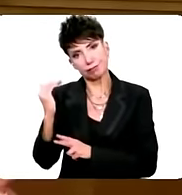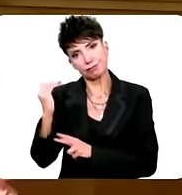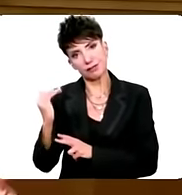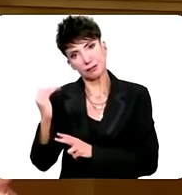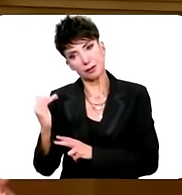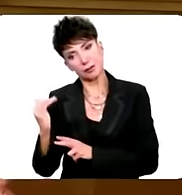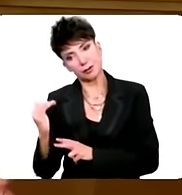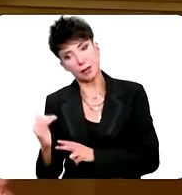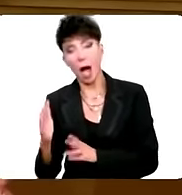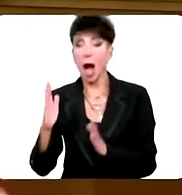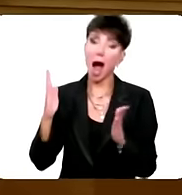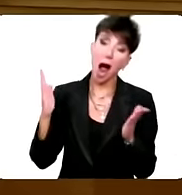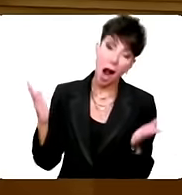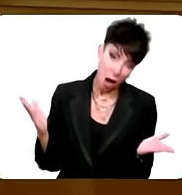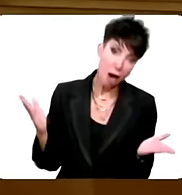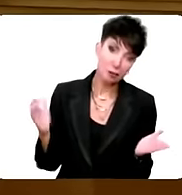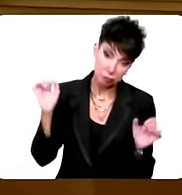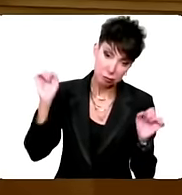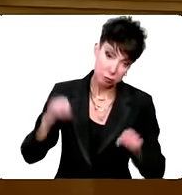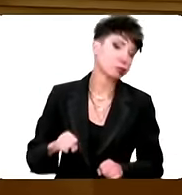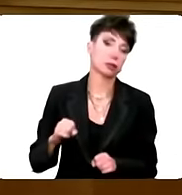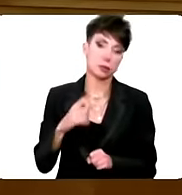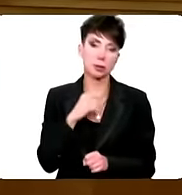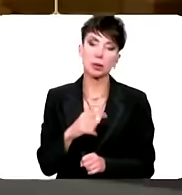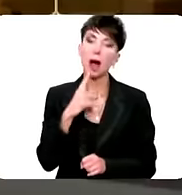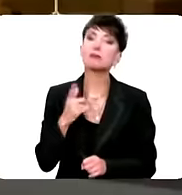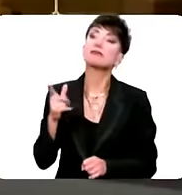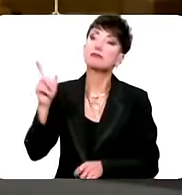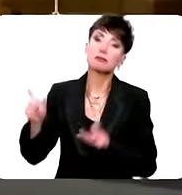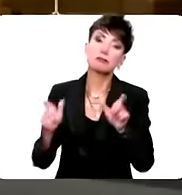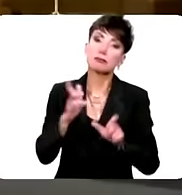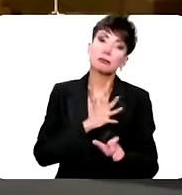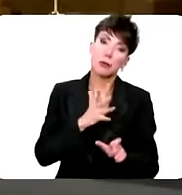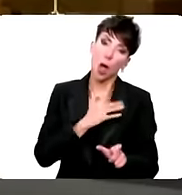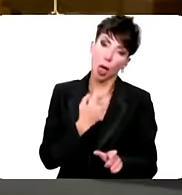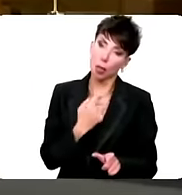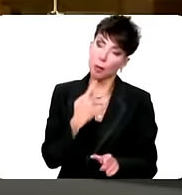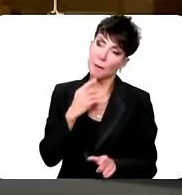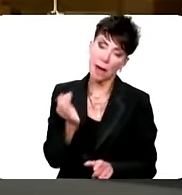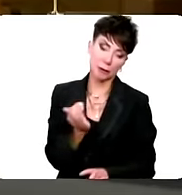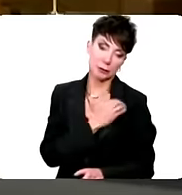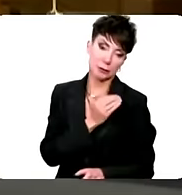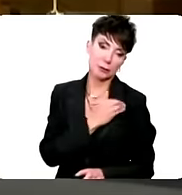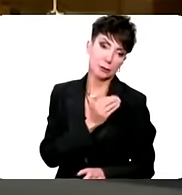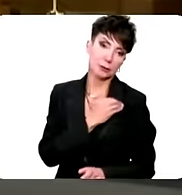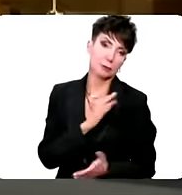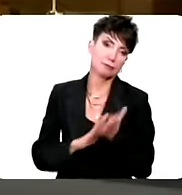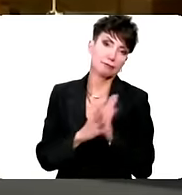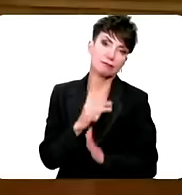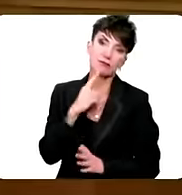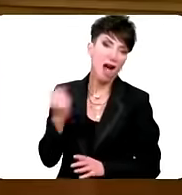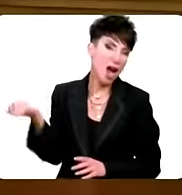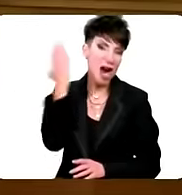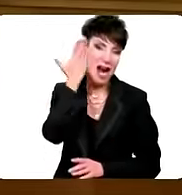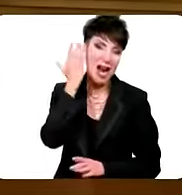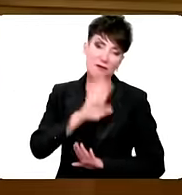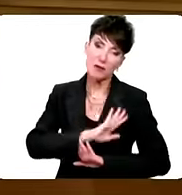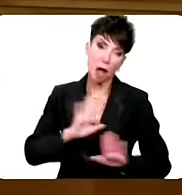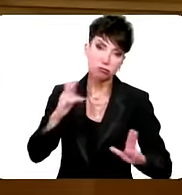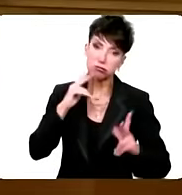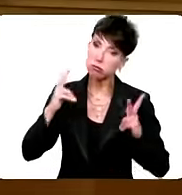πολίτες ξεκάθαρα ότι η ακρίβεια είναι το πρώτο πρόβλημα. Δεν είμαστε ικανοποιημένοι από αυτά τα οποία κάνατε. Πρέπει να